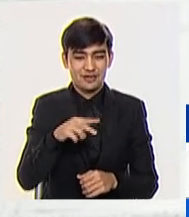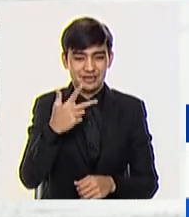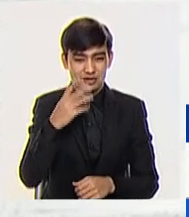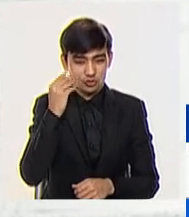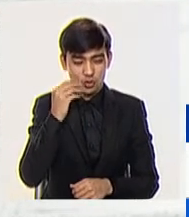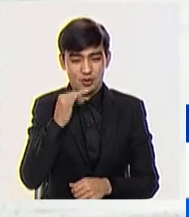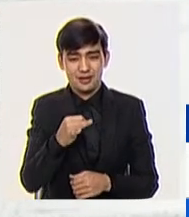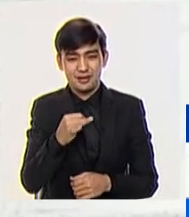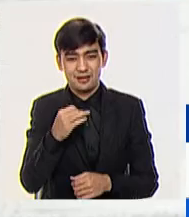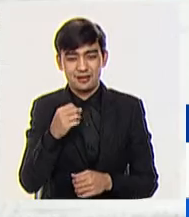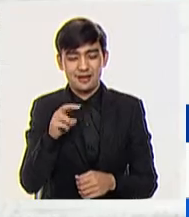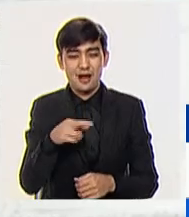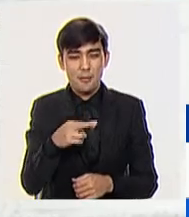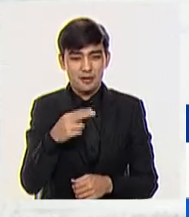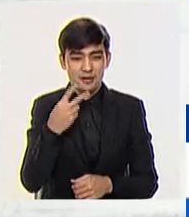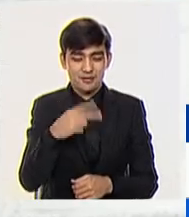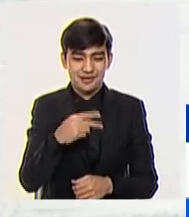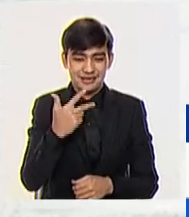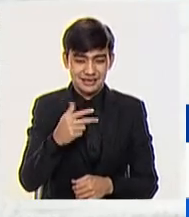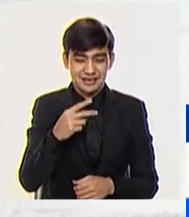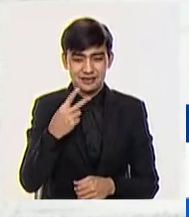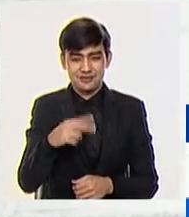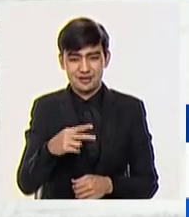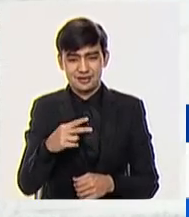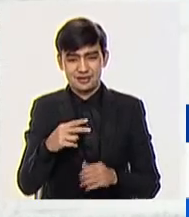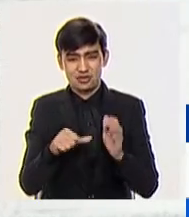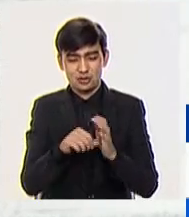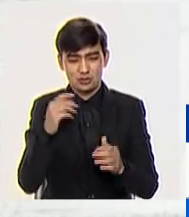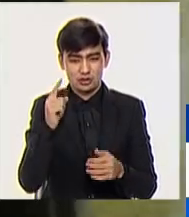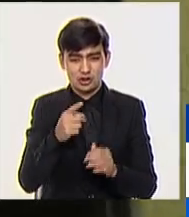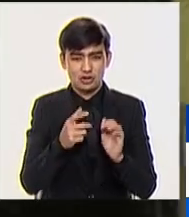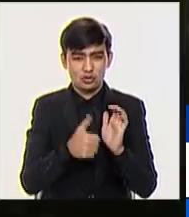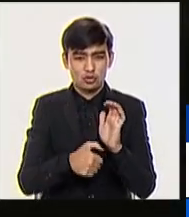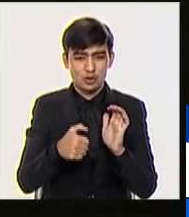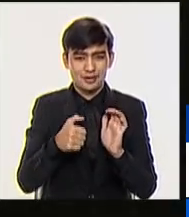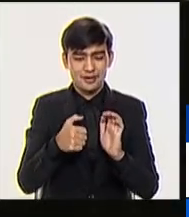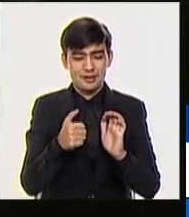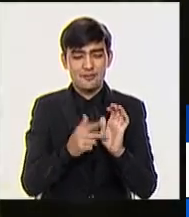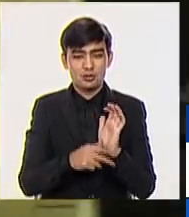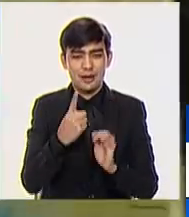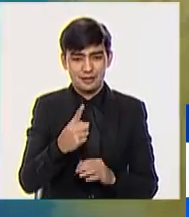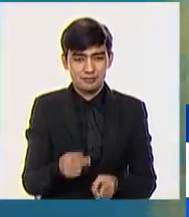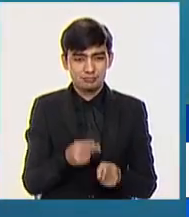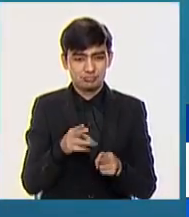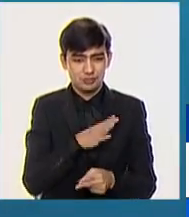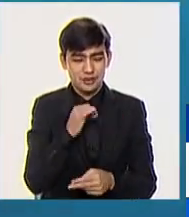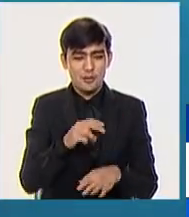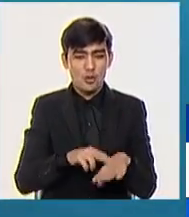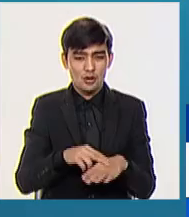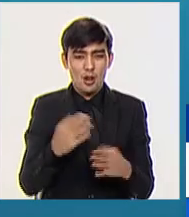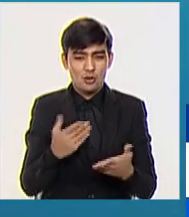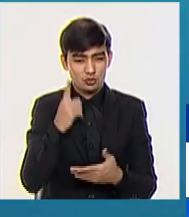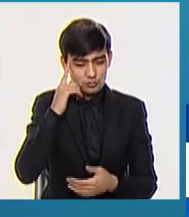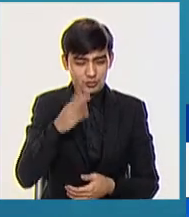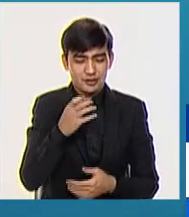күні 4 тәуліктің ішінде 1681 қылмыс. Биыл полицейлердің жұмысы сәл жеңілдей түспек. Өйткені